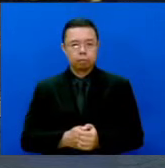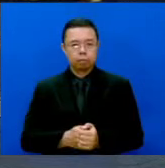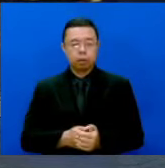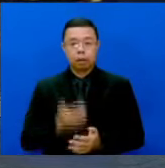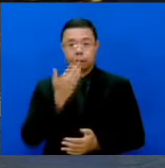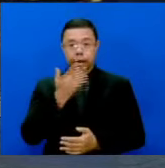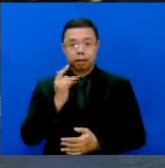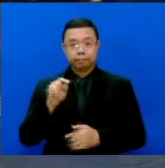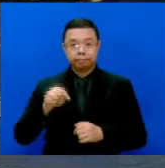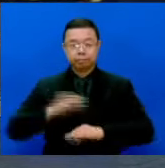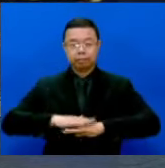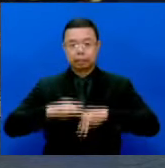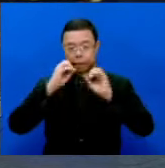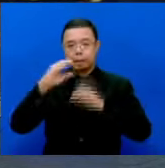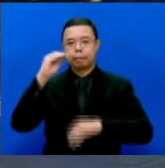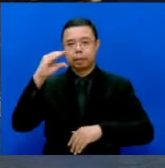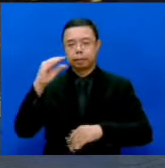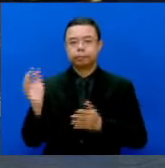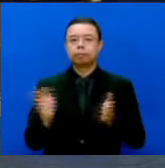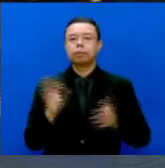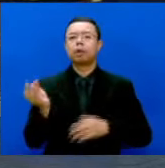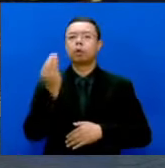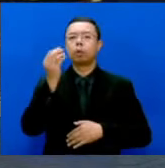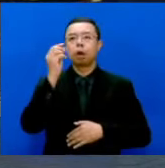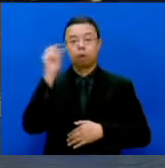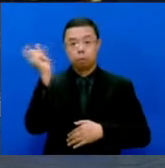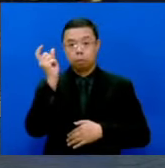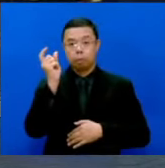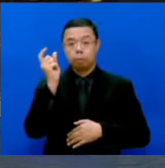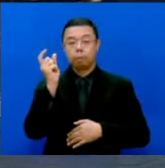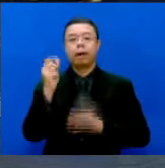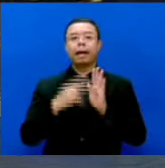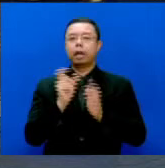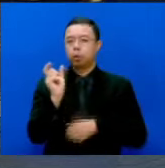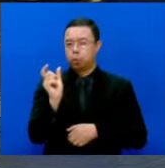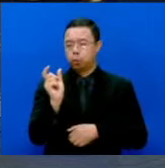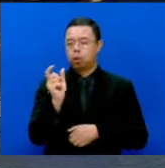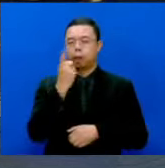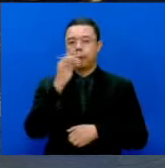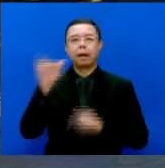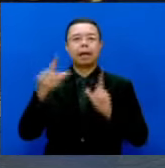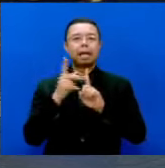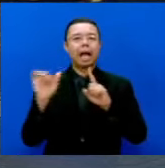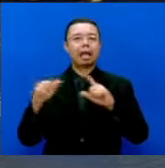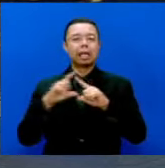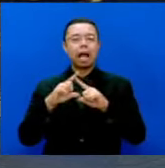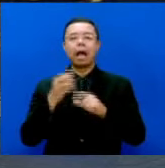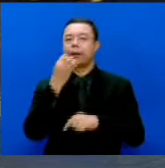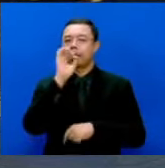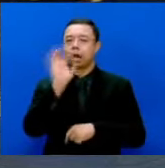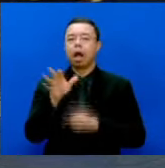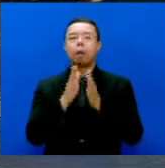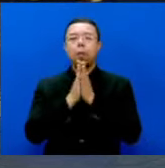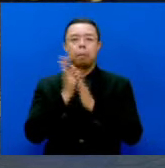Terima kasih Anda masih menyaksikan kabar pagi pemirsa ketua umum pengurus besar Nahdatul Ulama PBNU Yahya Kholil sakuf menyampaikan